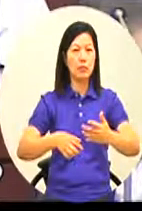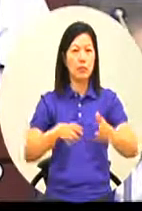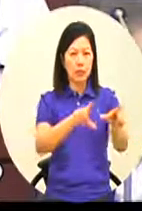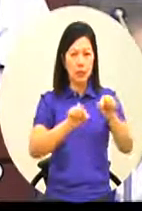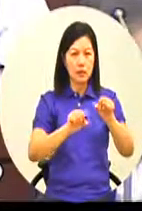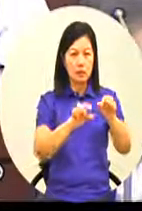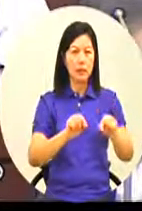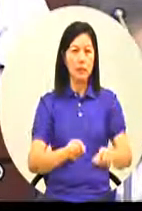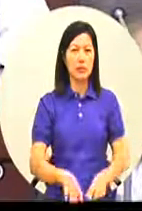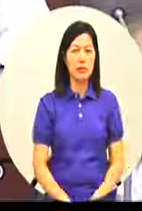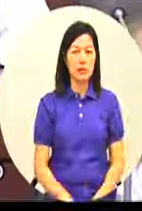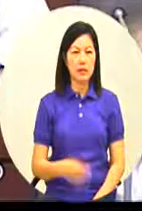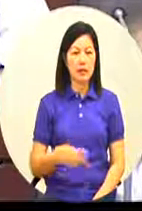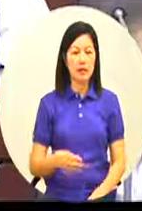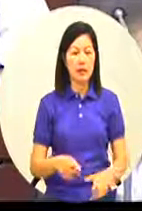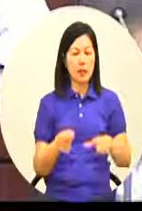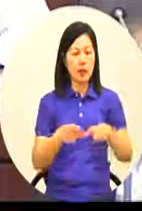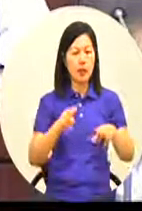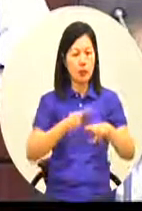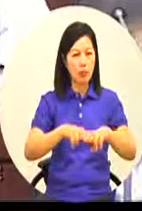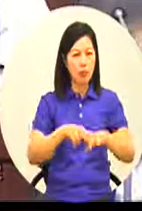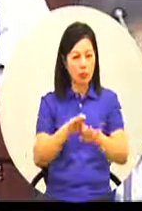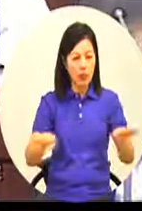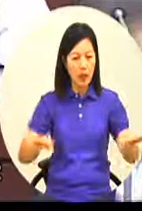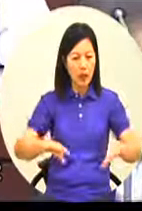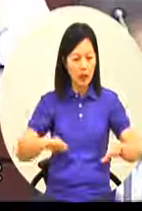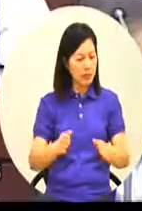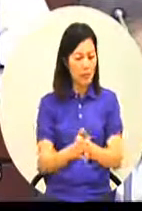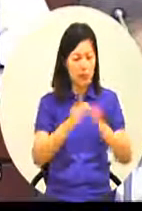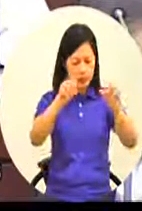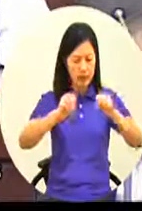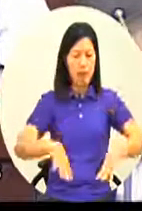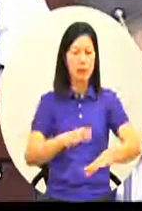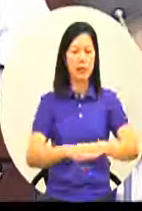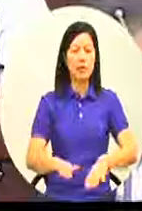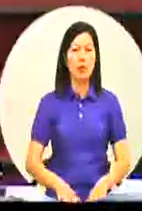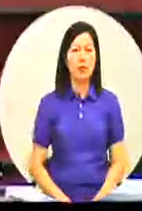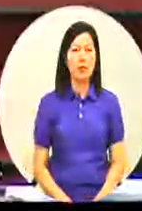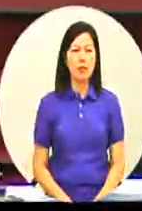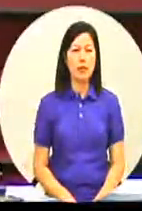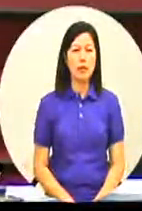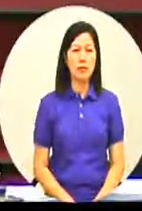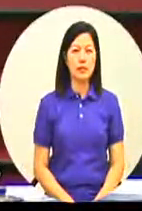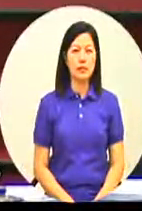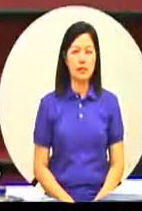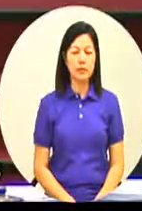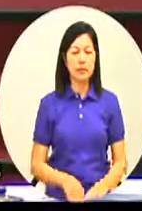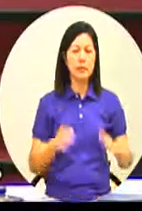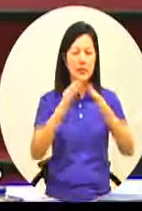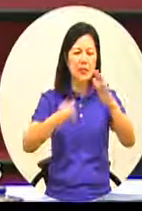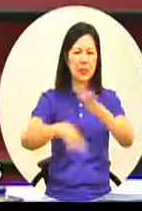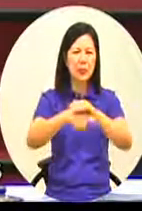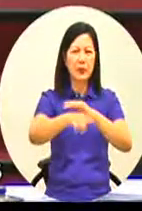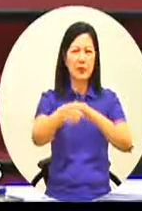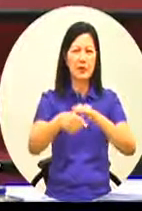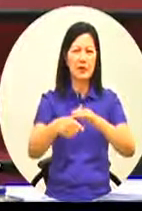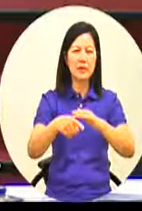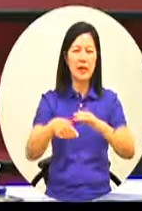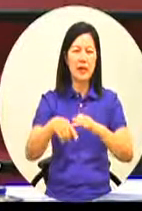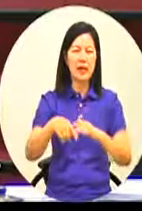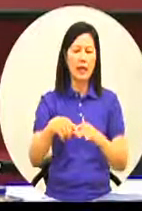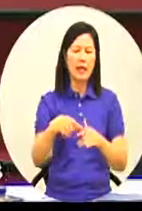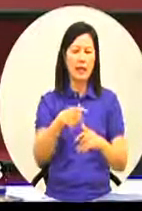且维护到公共安全的问题，也马上立即处理。 你袂使讲进入车是伊个的违章的道界替我加塞高速